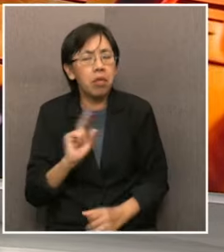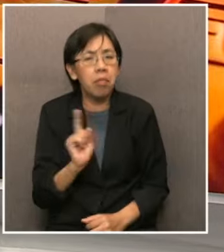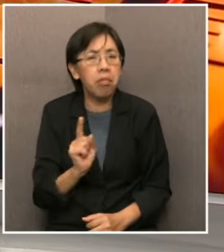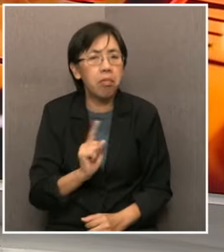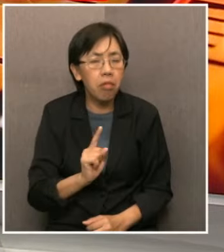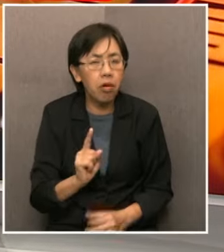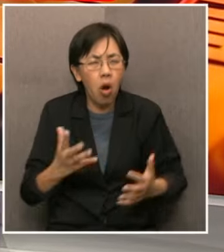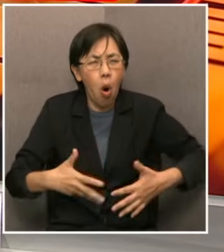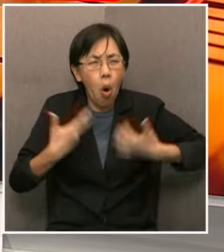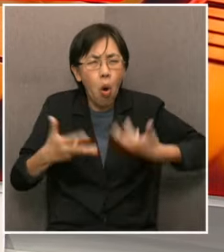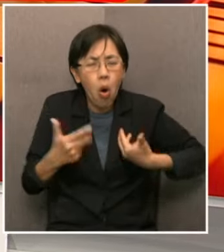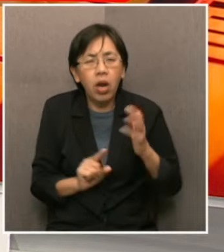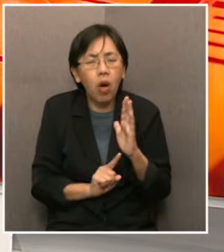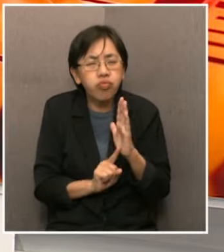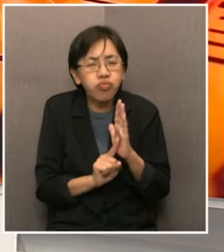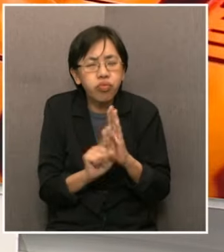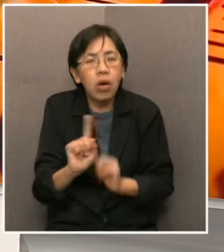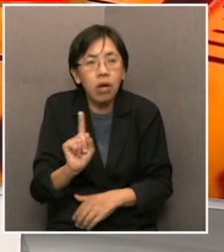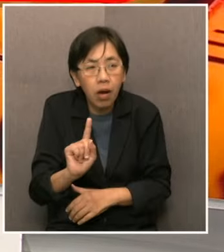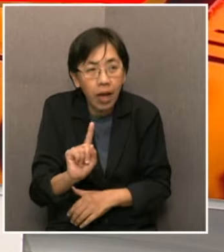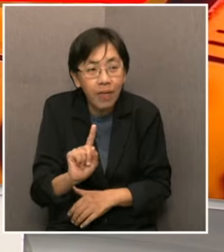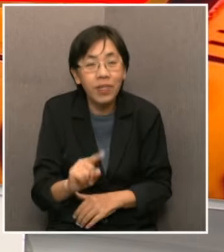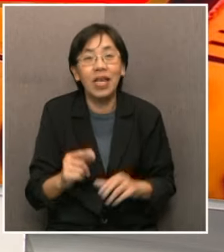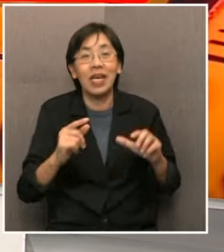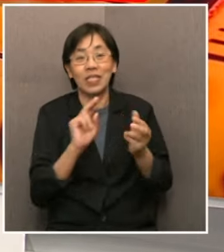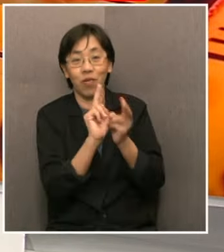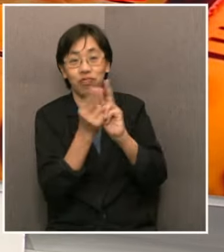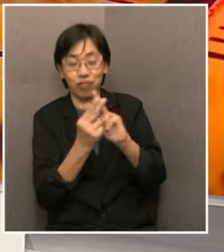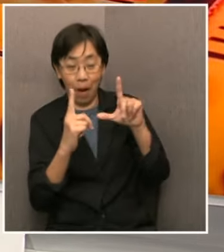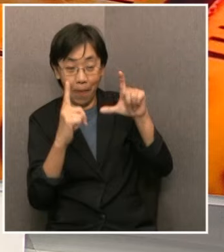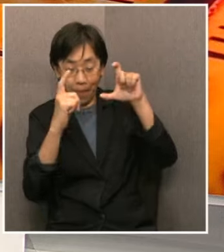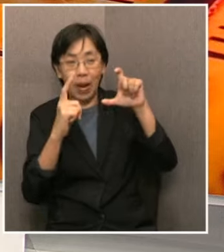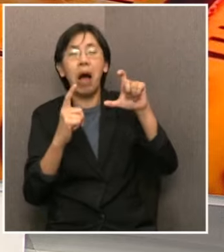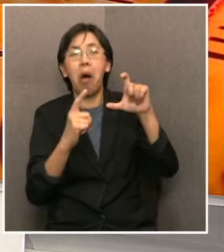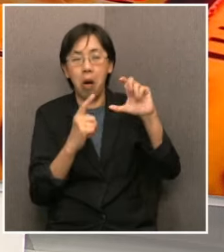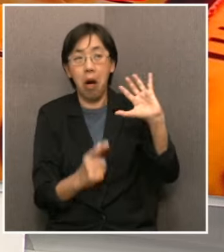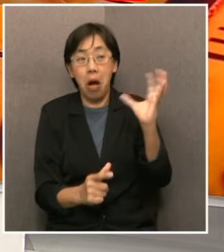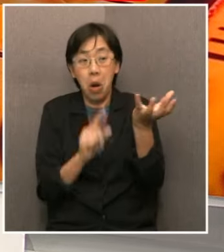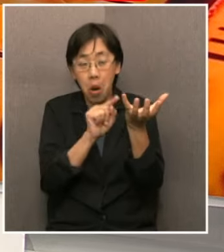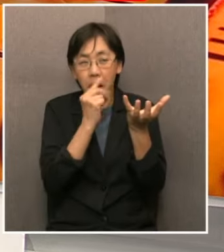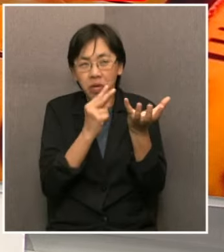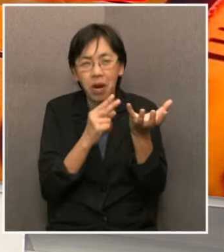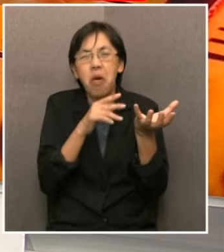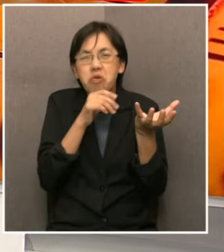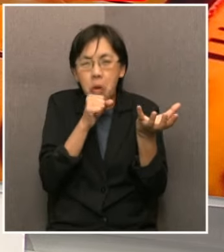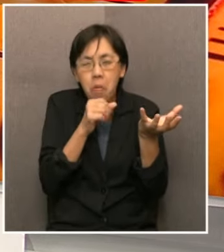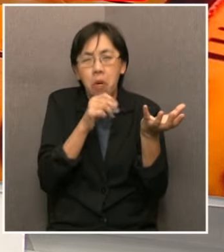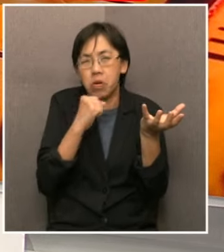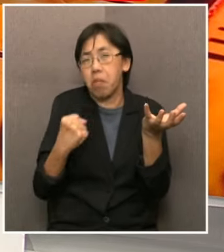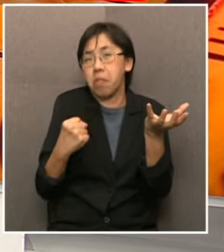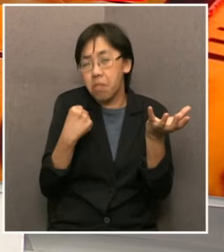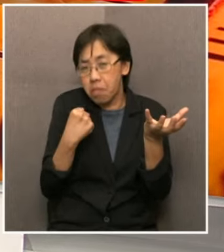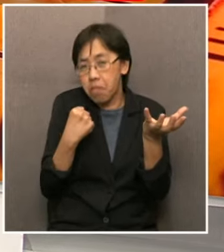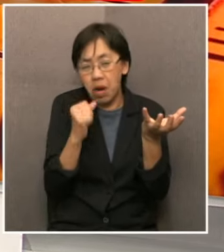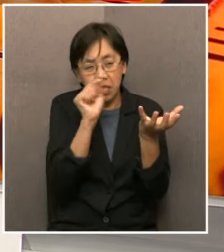นั้นร้อนขนัดไหนสำหรบภาพดาวเถีมแดงใหเหแบนี้ครัว่านี่ก็ยเป็สีส้มและก็ส้มเข้อยใหายพ้นที่นะครับสำรบวี้